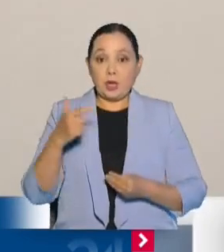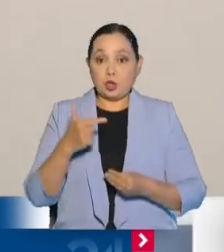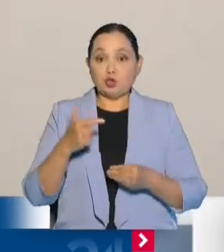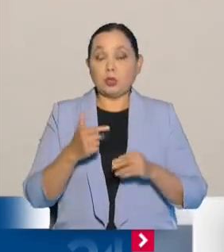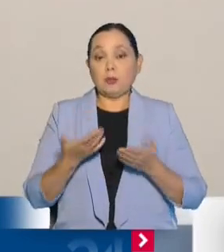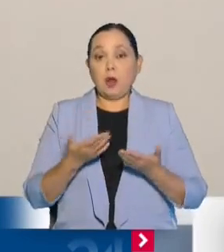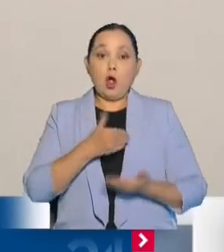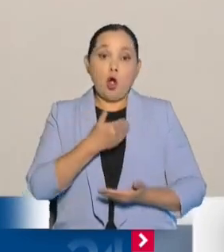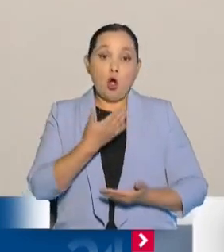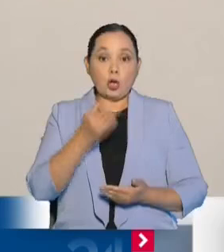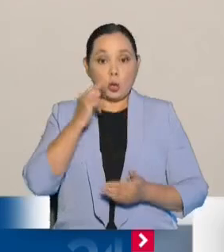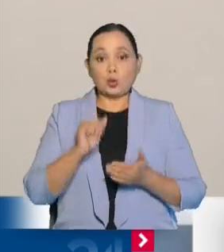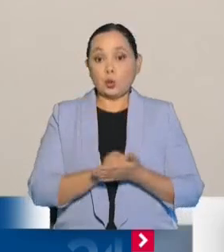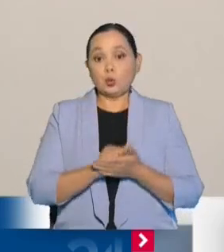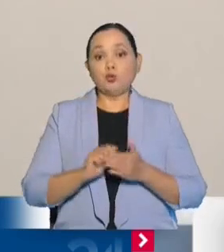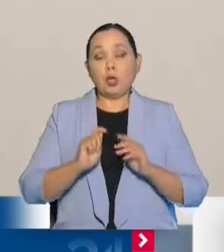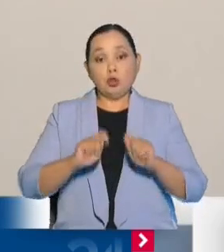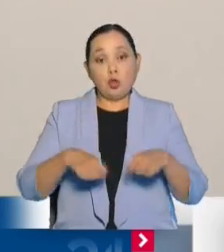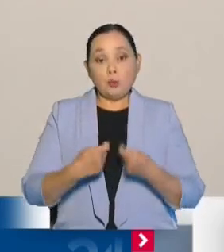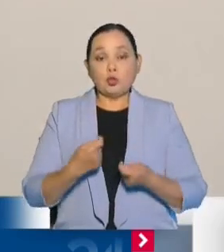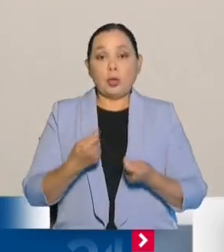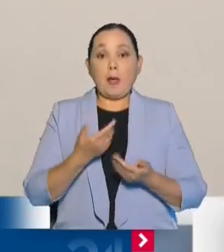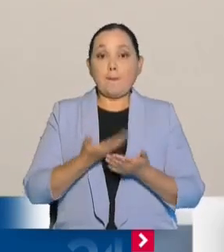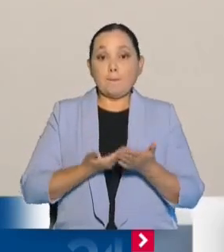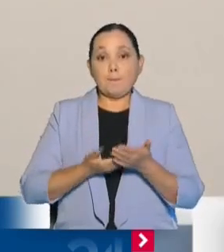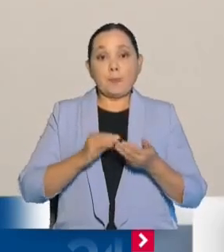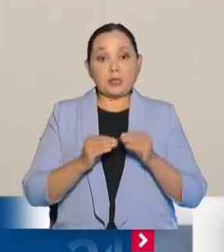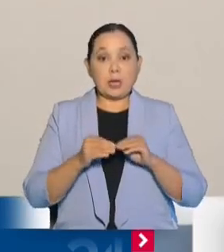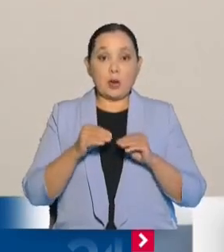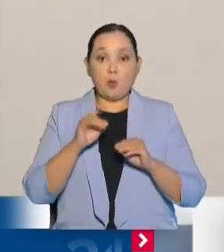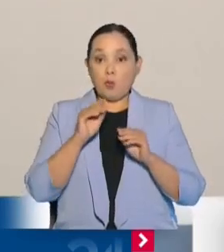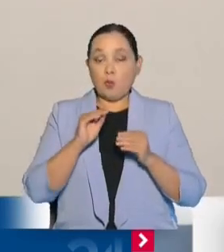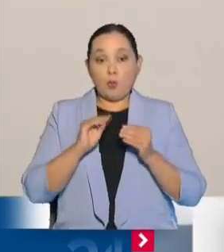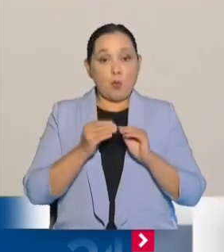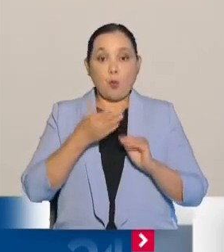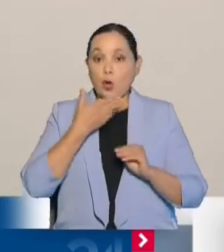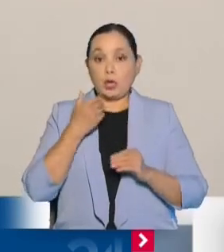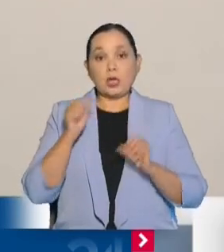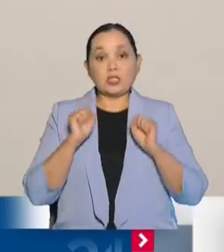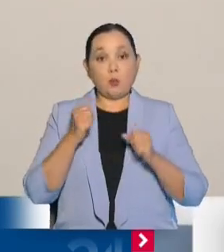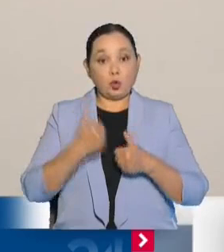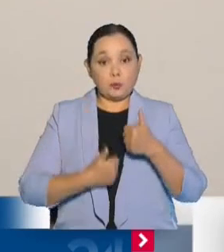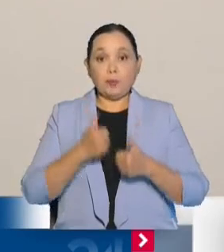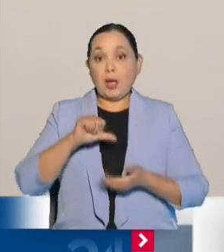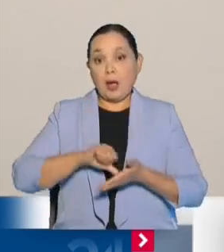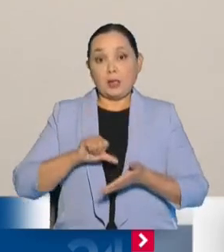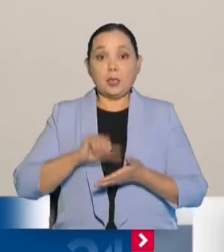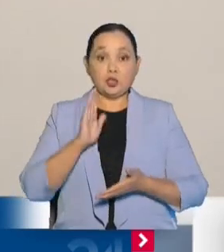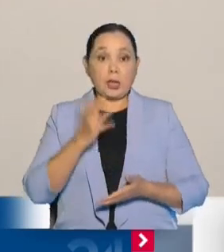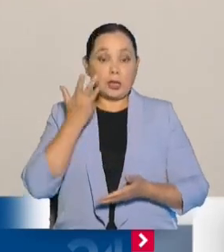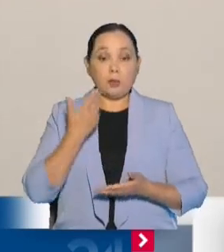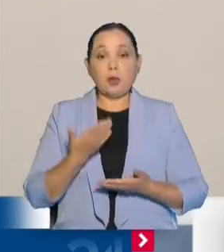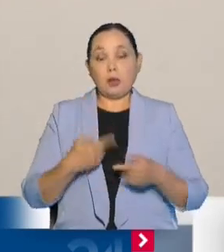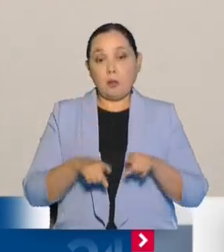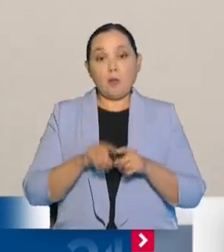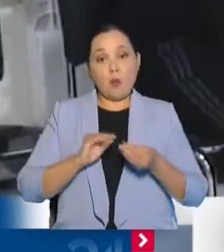Endi xohlagan o'qishimga hujjat topshirishda fuqarolik masalasi bo'yicha muammo bo'lmaydi. Sport musobaqalariga qatnashganimda u